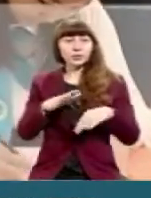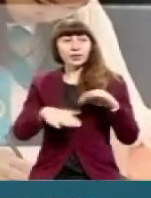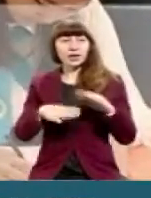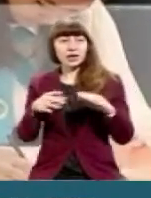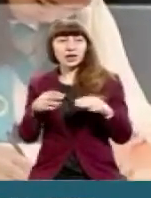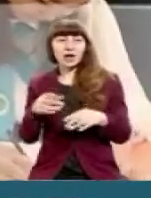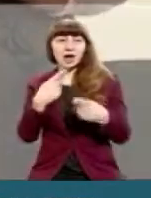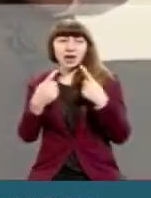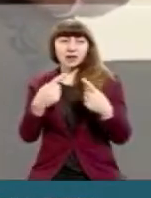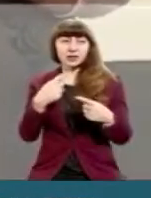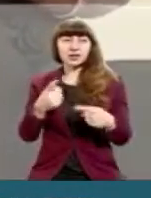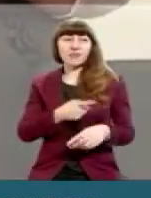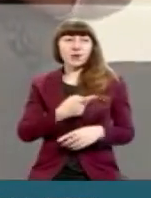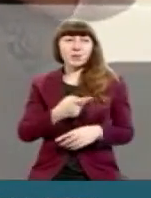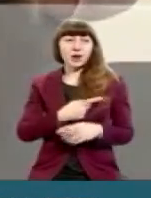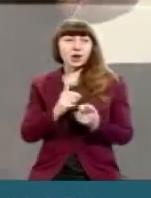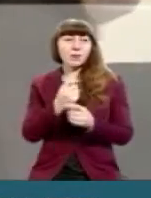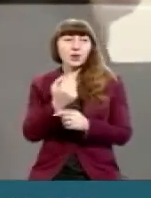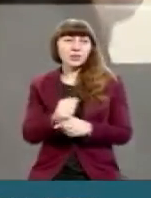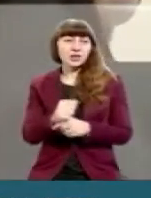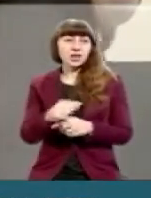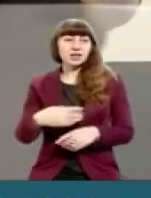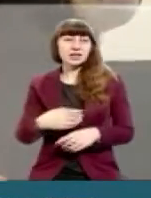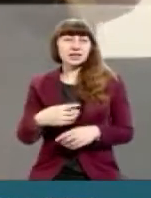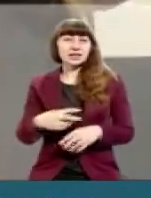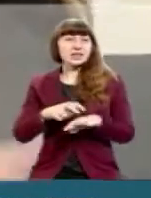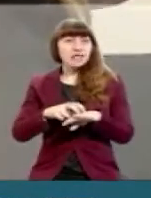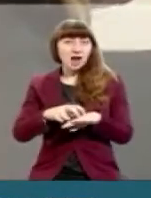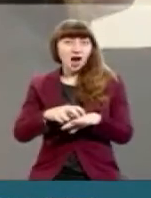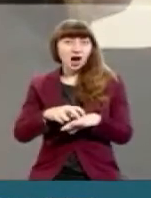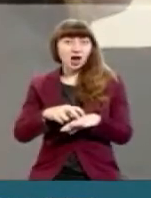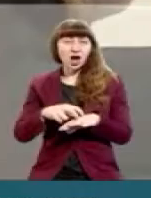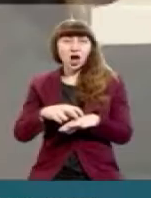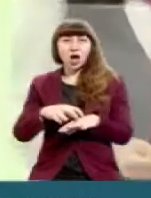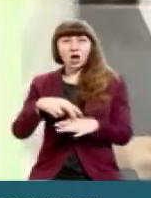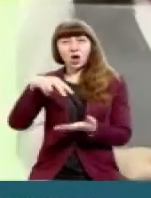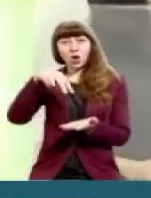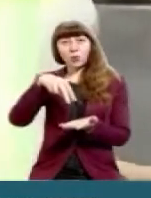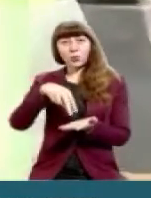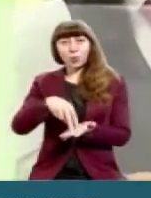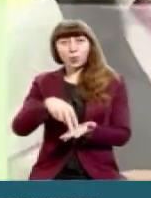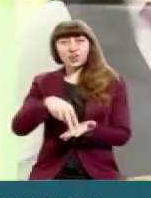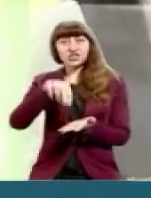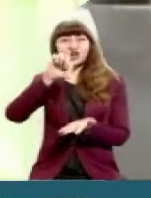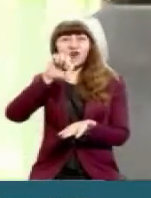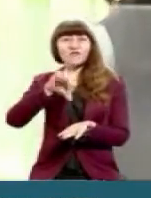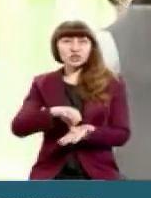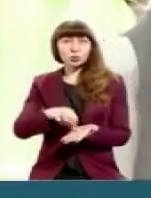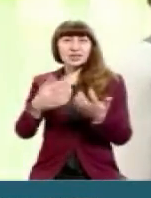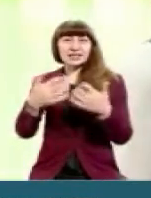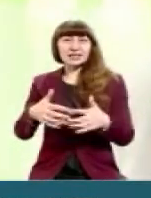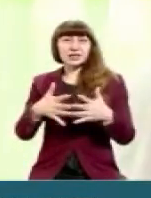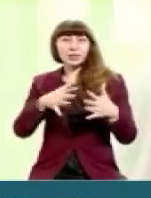практиковать ораторское мастерство, побороть страх публичного выступления и барьеры, связанные с этим. Ведь ни для кого не секрет, что на